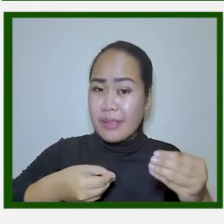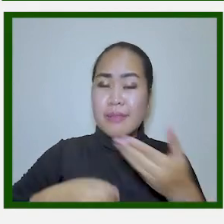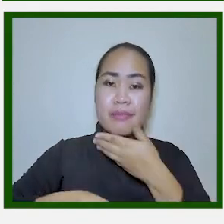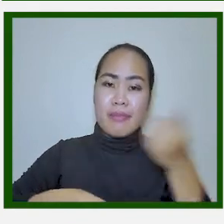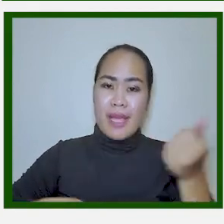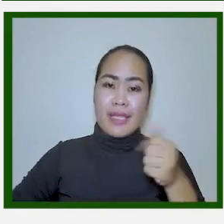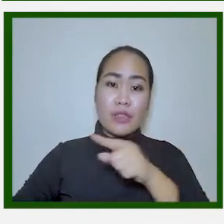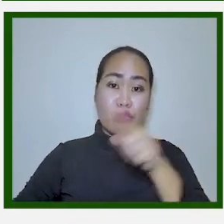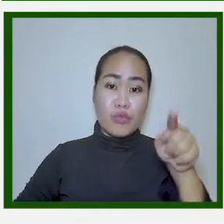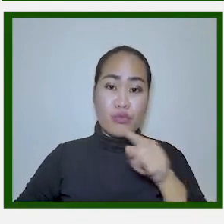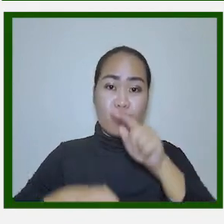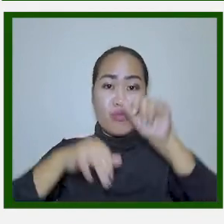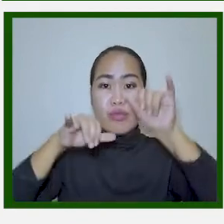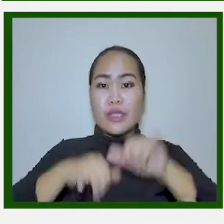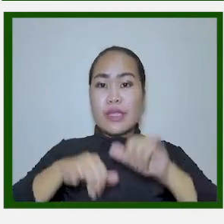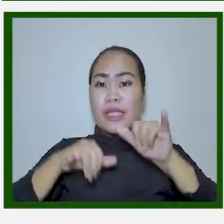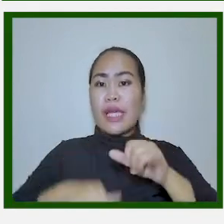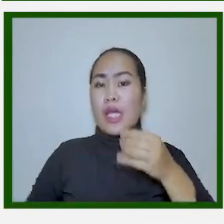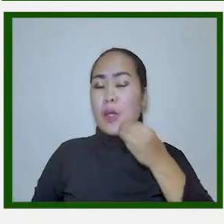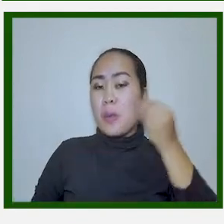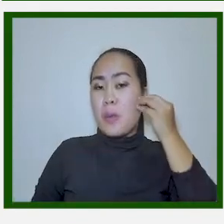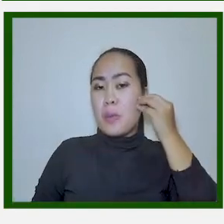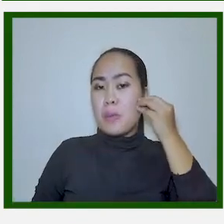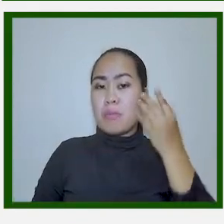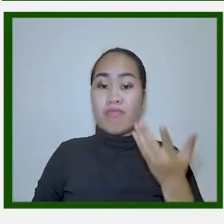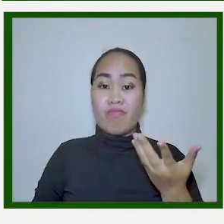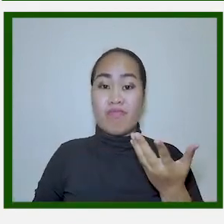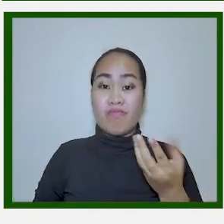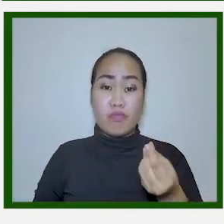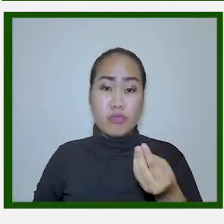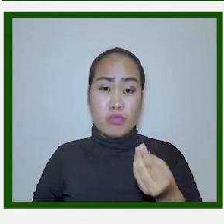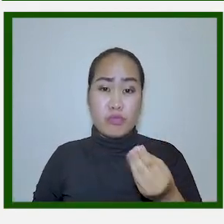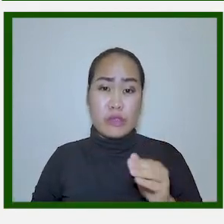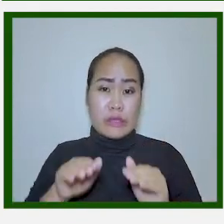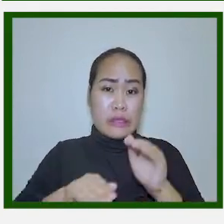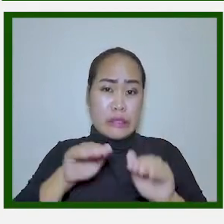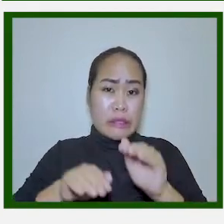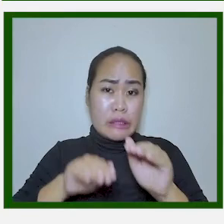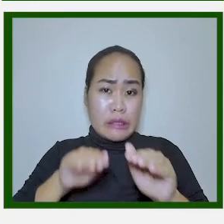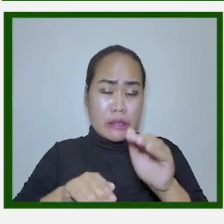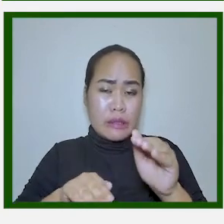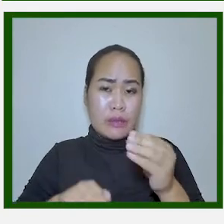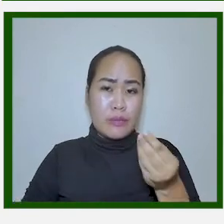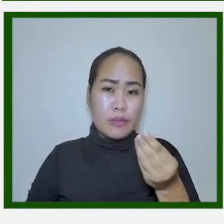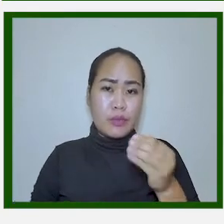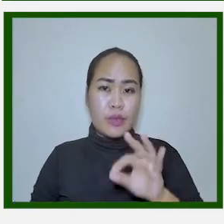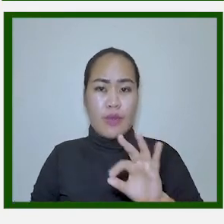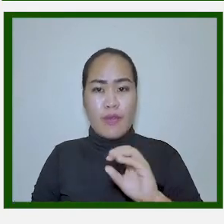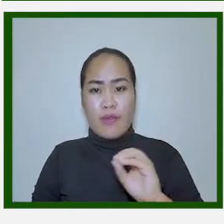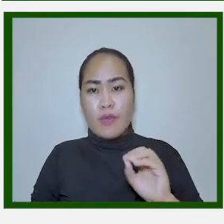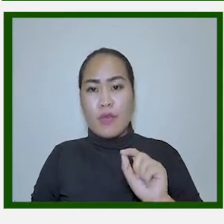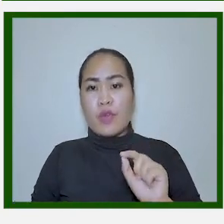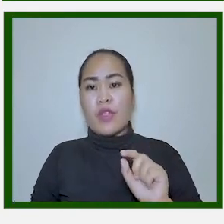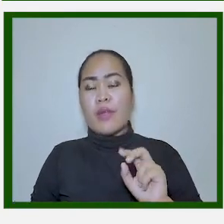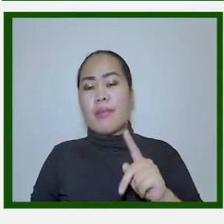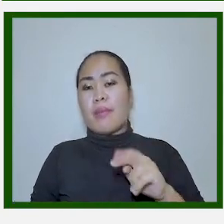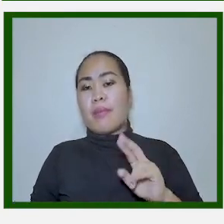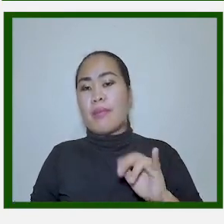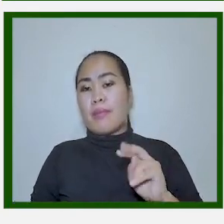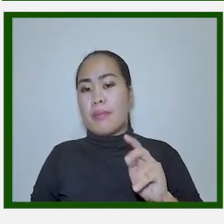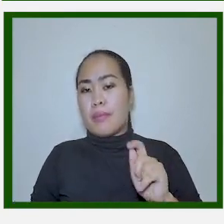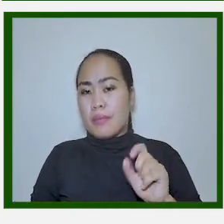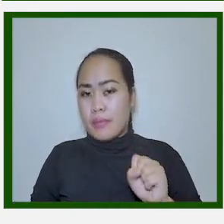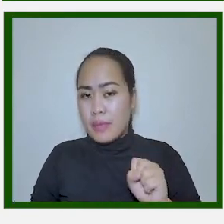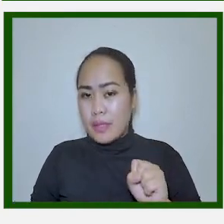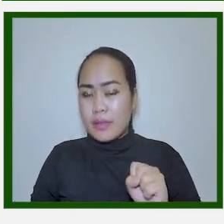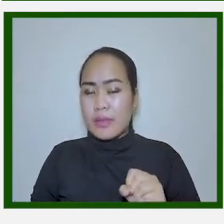that footprints, ika nga, that we have, di ba? The lesser chances, no, that we will acquire something.